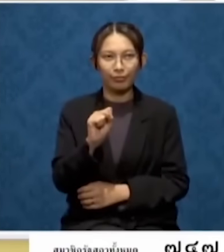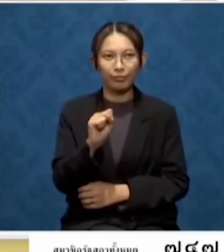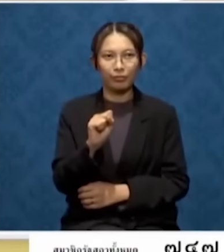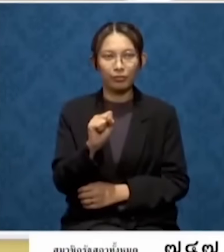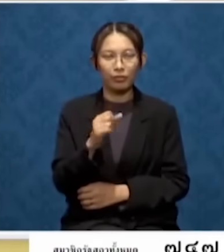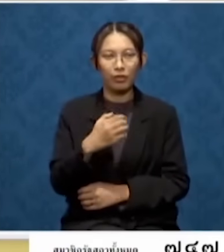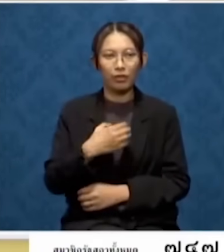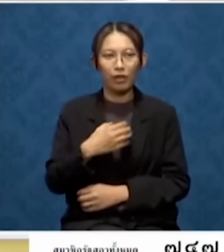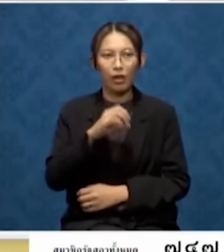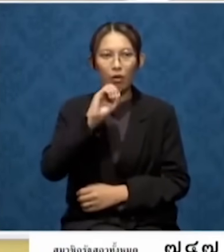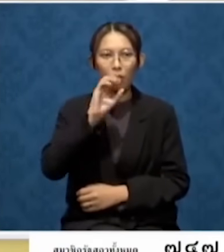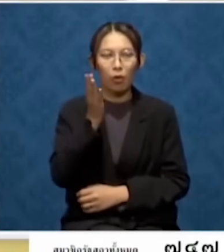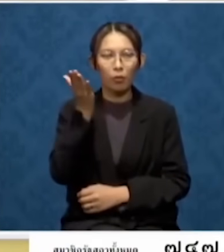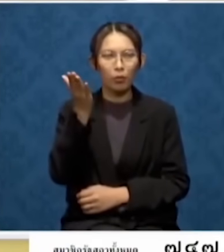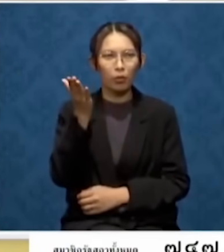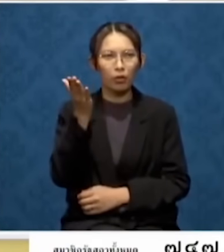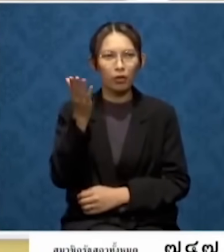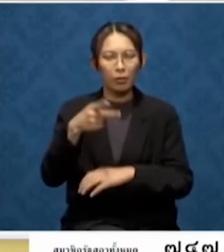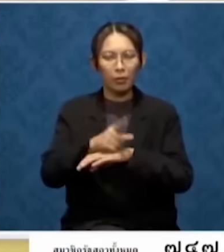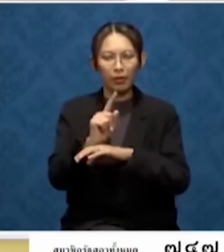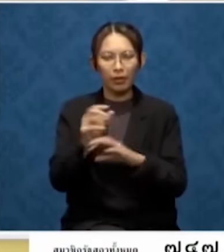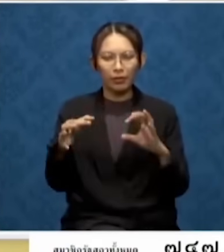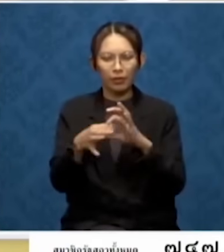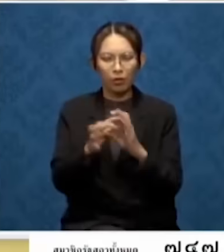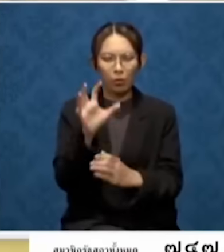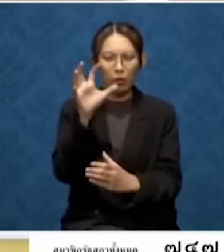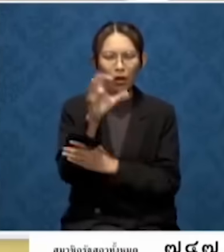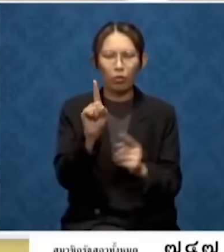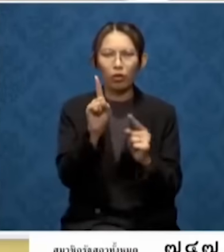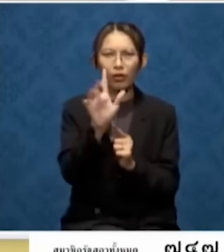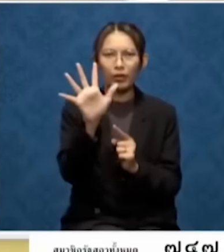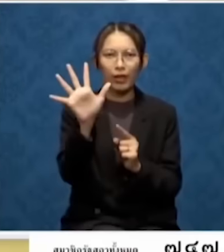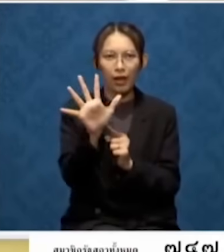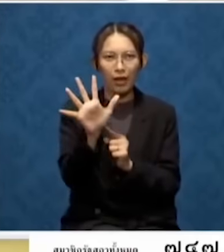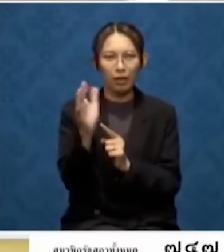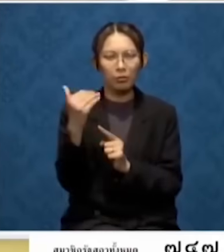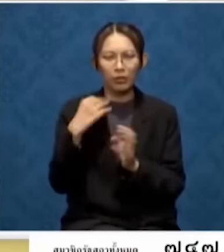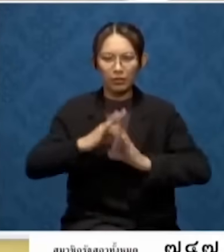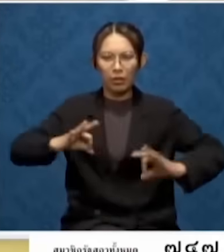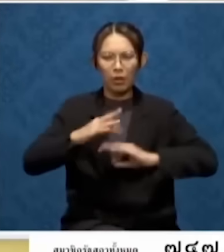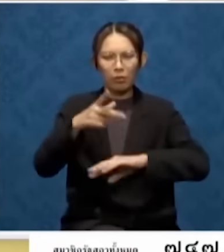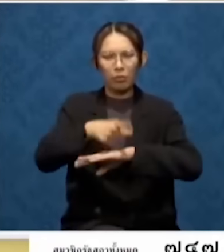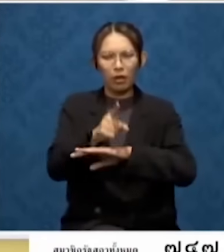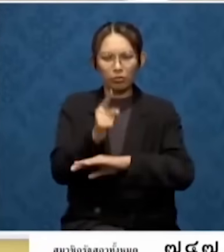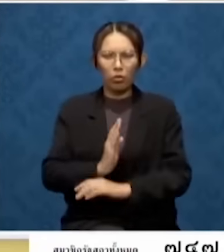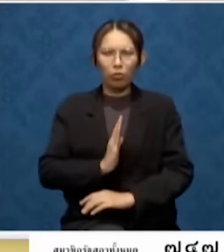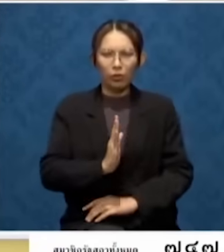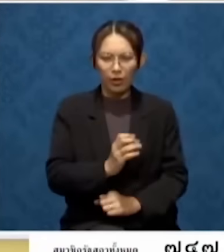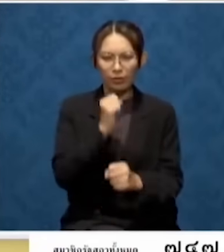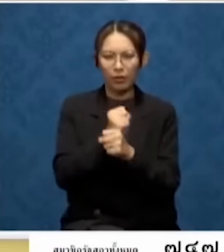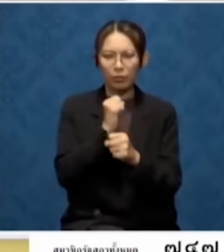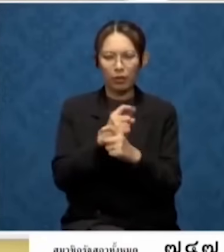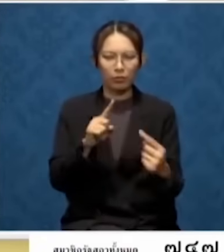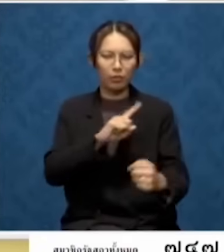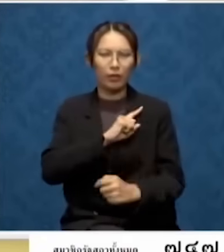ท้วงท่านประธานในข้อบังคับข้อที่5นะครับประธานต้องวางตัวเป็นกลางในการปฏิบัติหน้าที่น